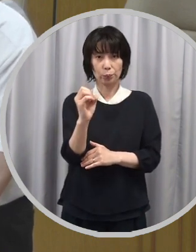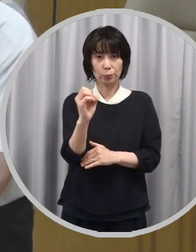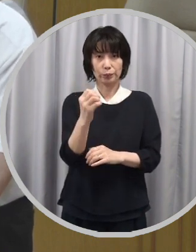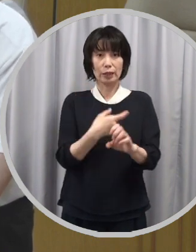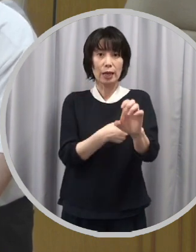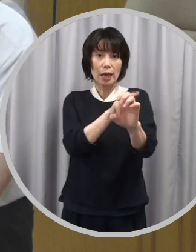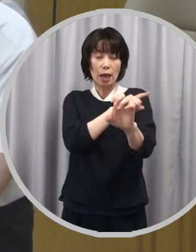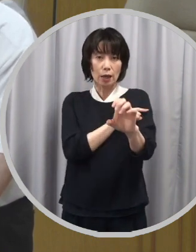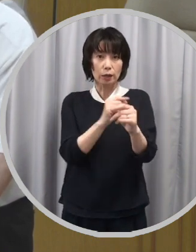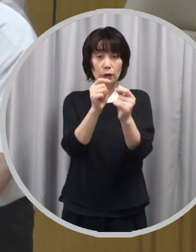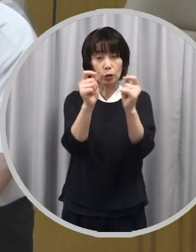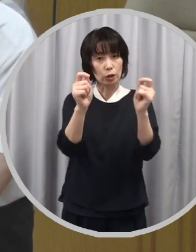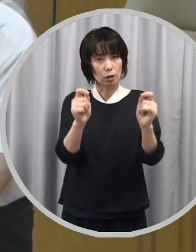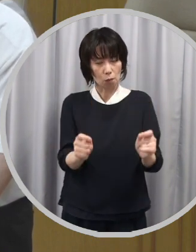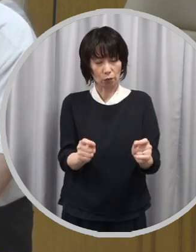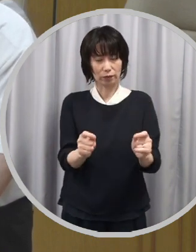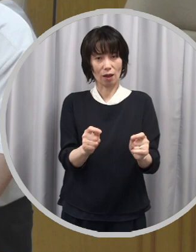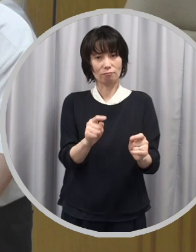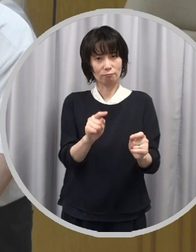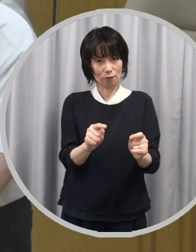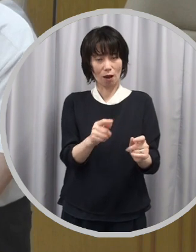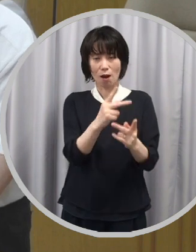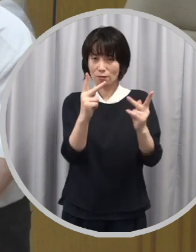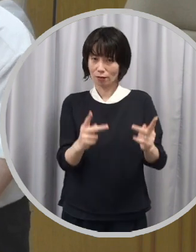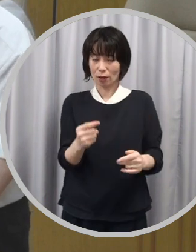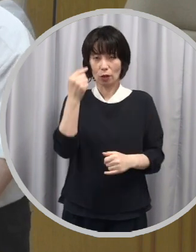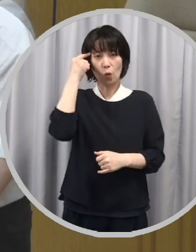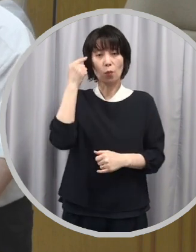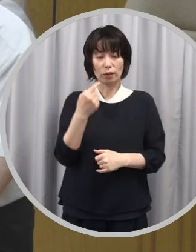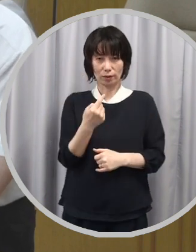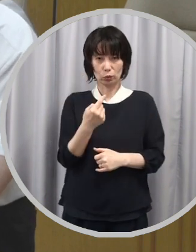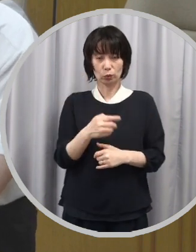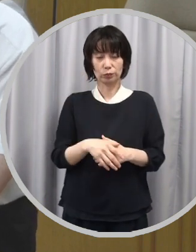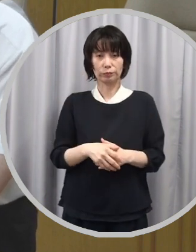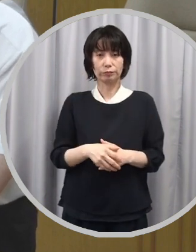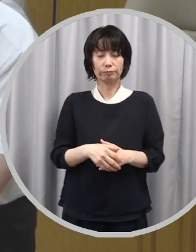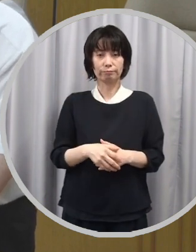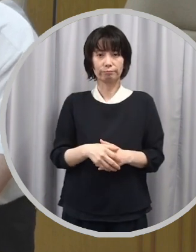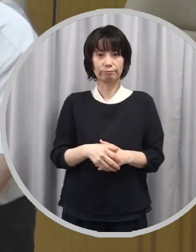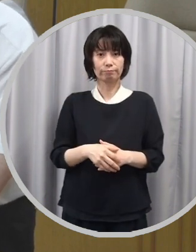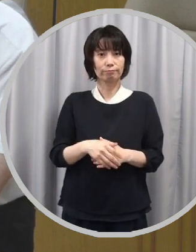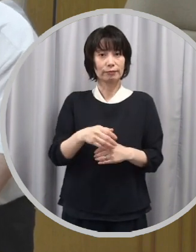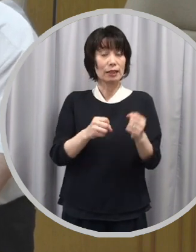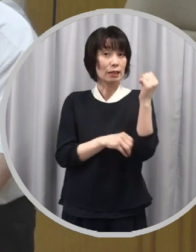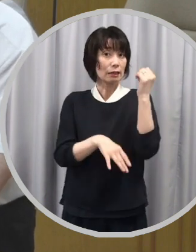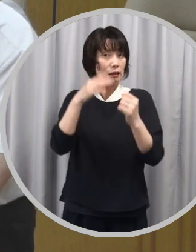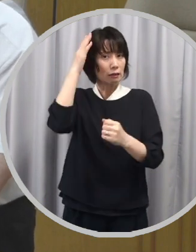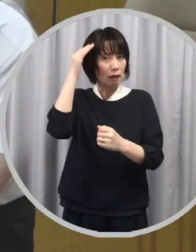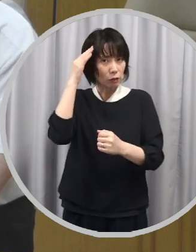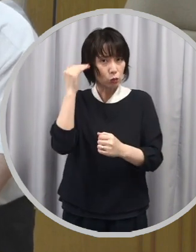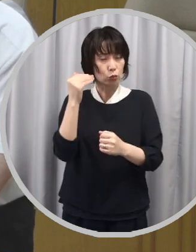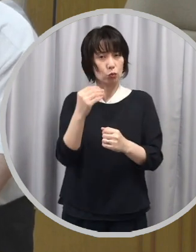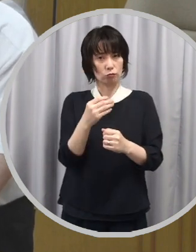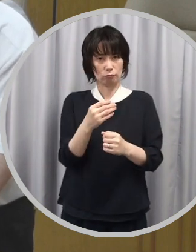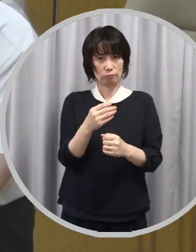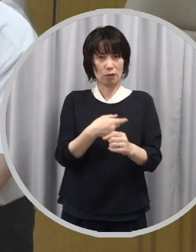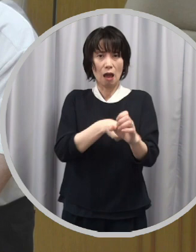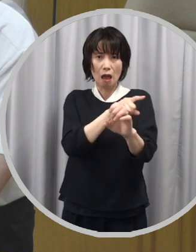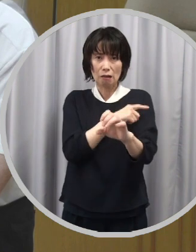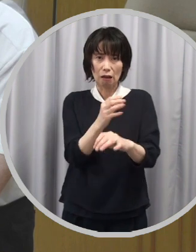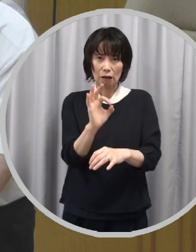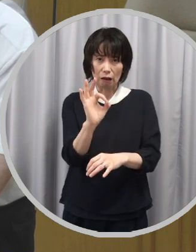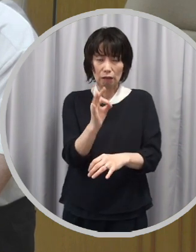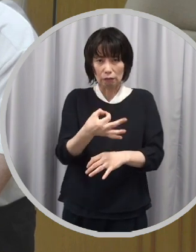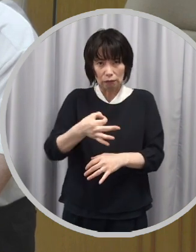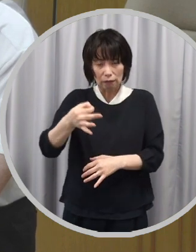ネルギー問題であると認識しております。原油をはじめとするエネルギー価格の高騰